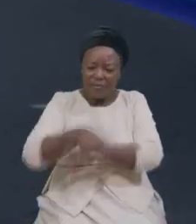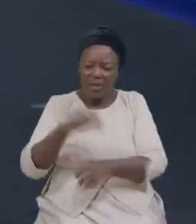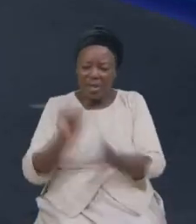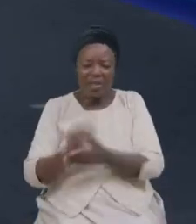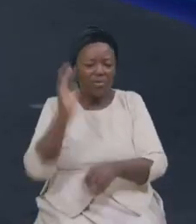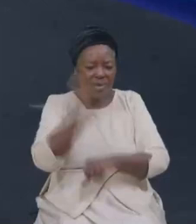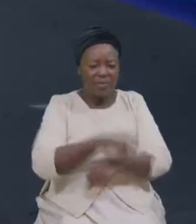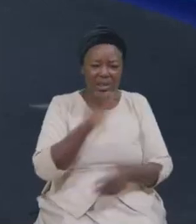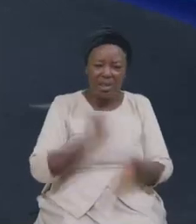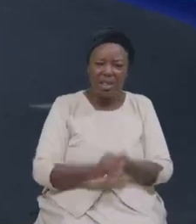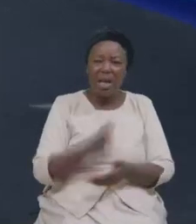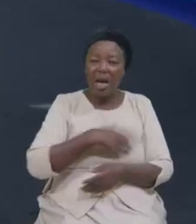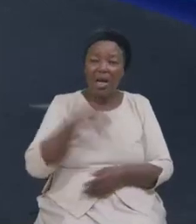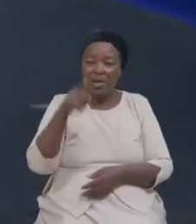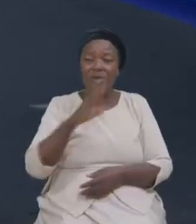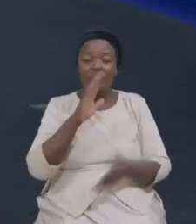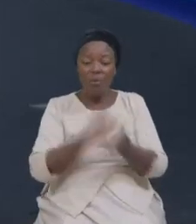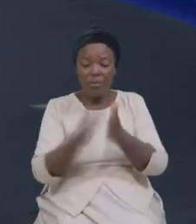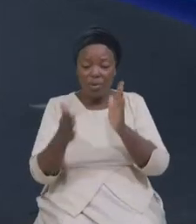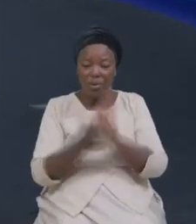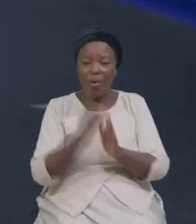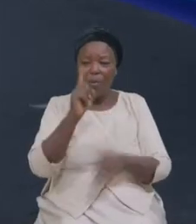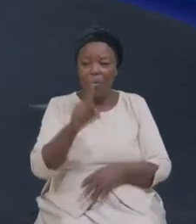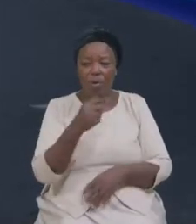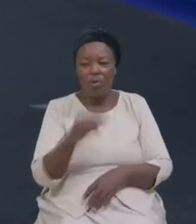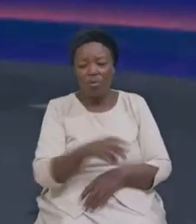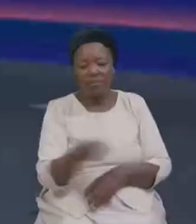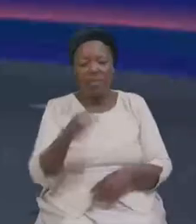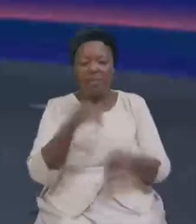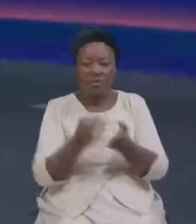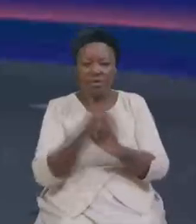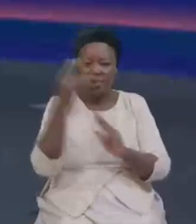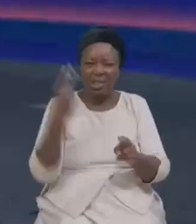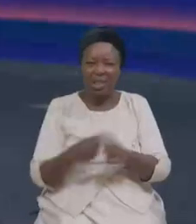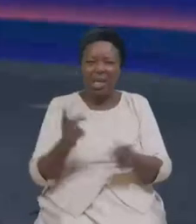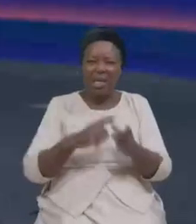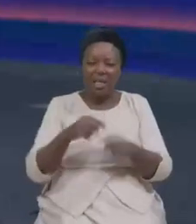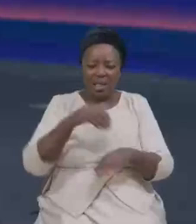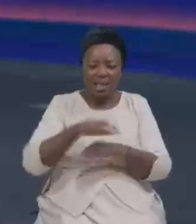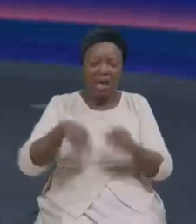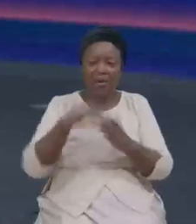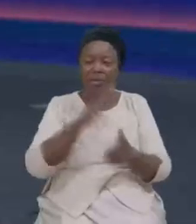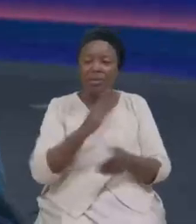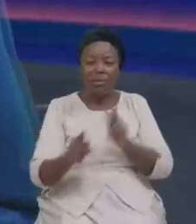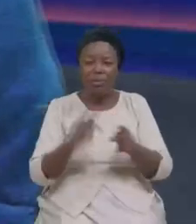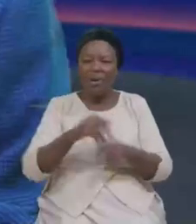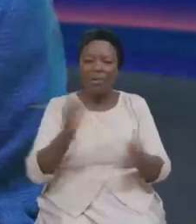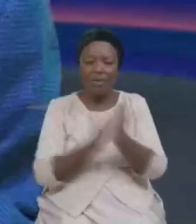Et toi, tu feras partie de d'eux. Et il fait lever des... Et ils ont commencé à louer Dieu,